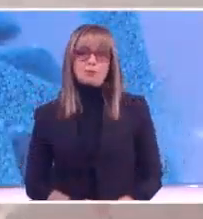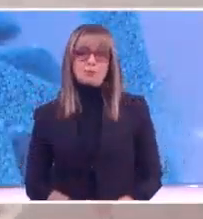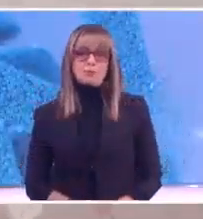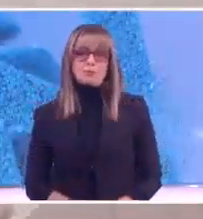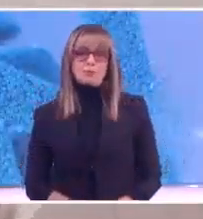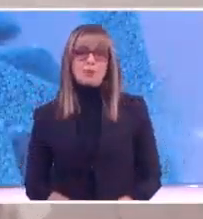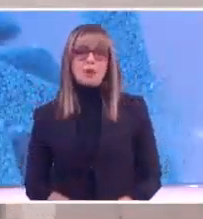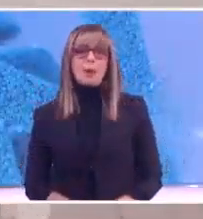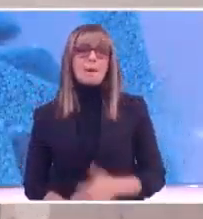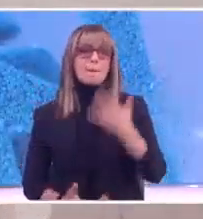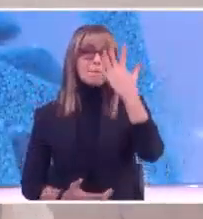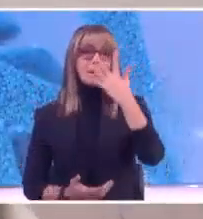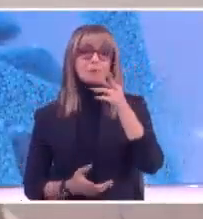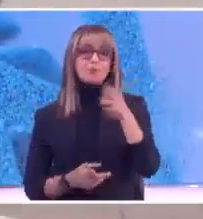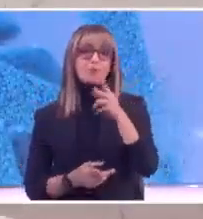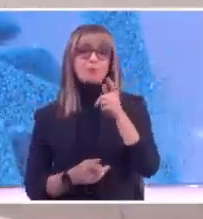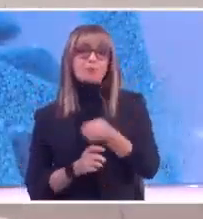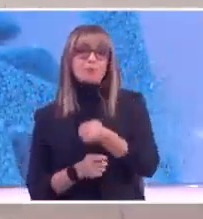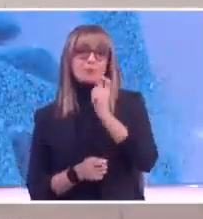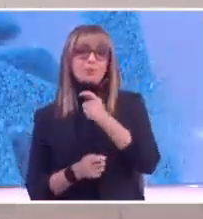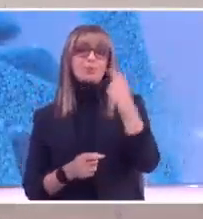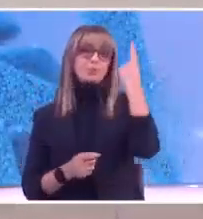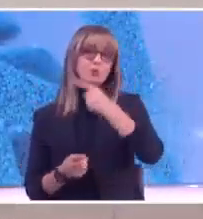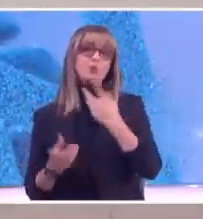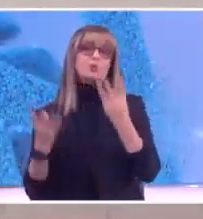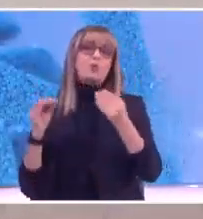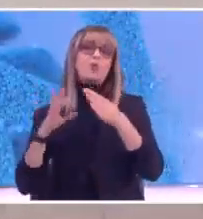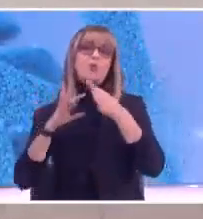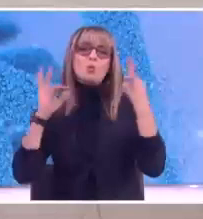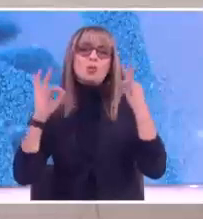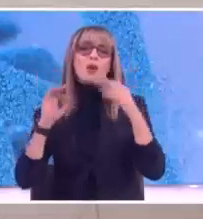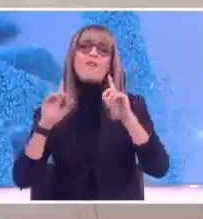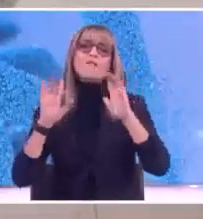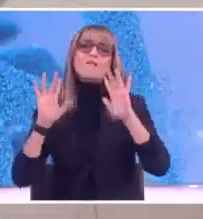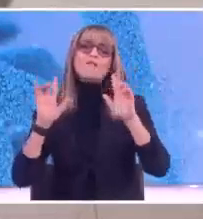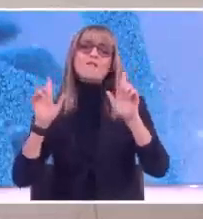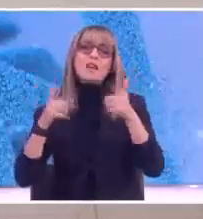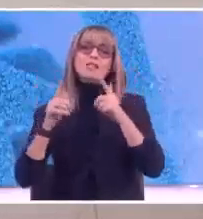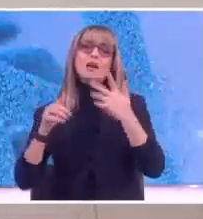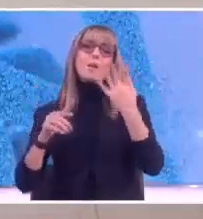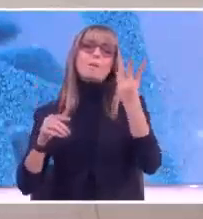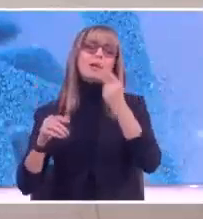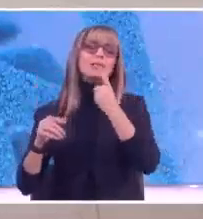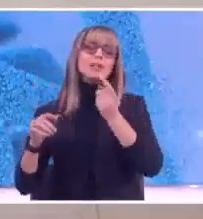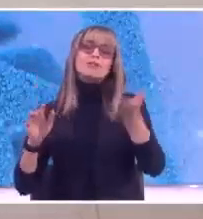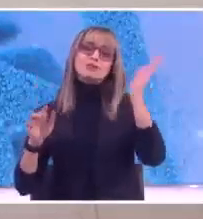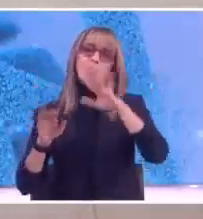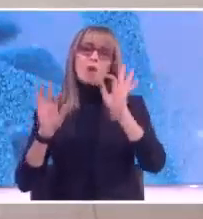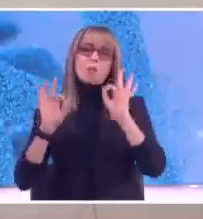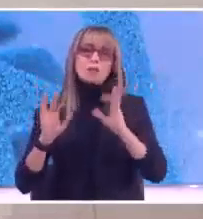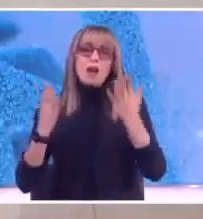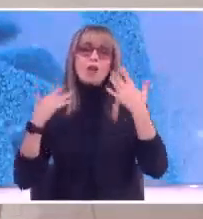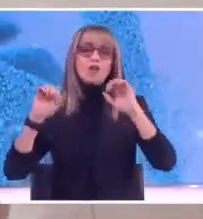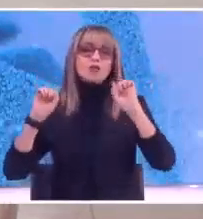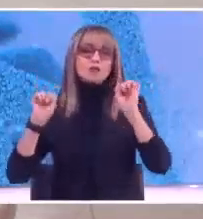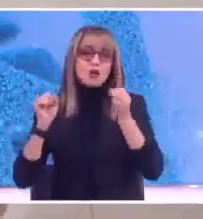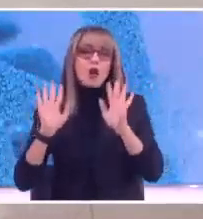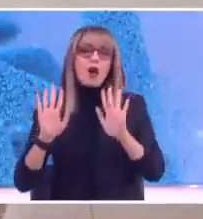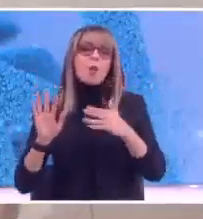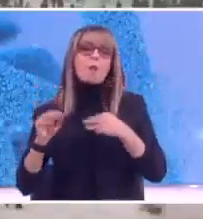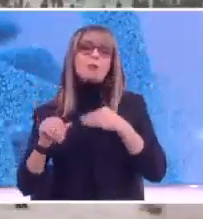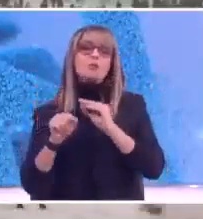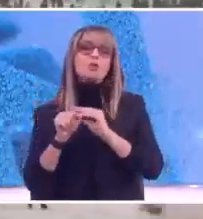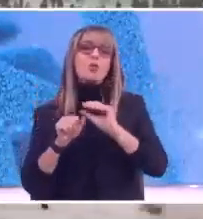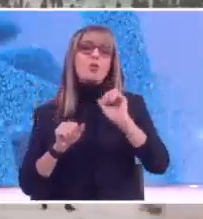5 tane yakaladığım için çok mutluyum. Festival birkaç yıl sonra yeniden başladı. Hava buz gibi ama benim için hiç sorun değil.